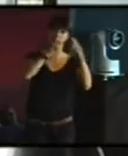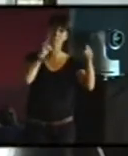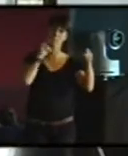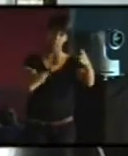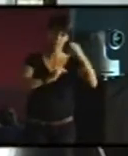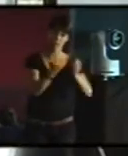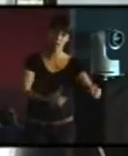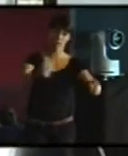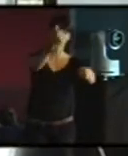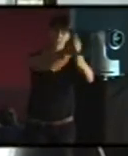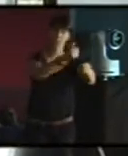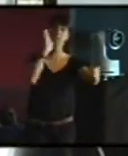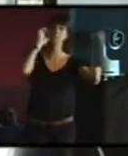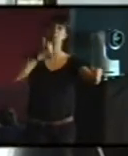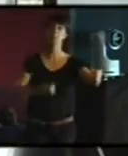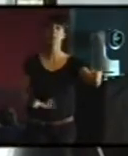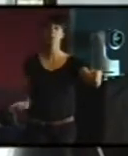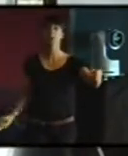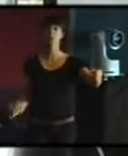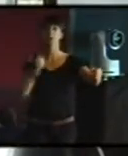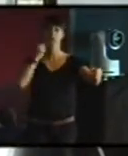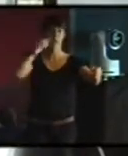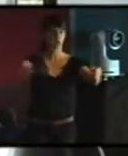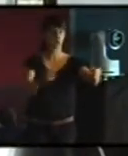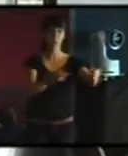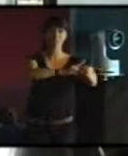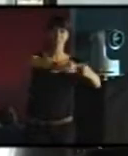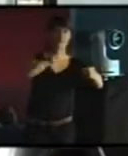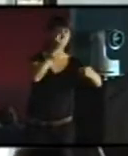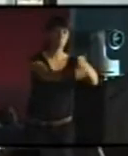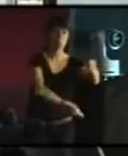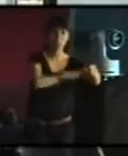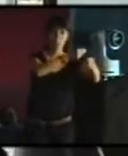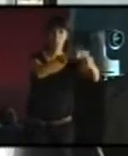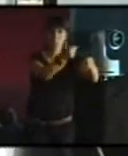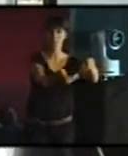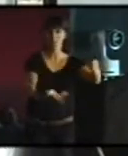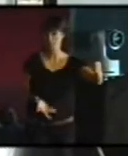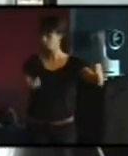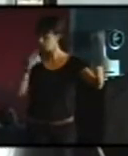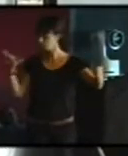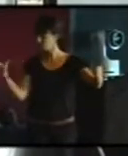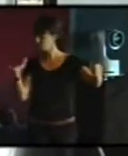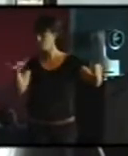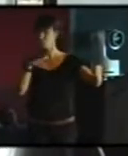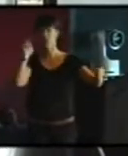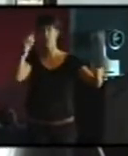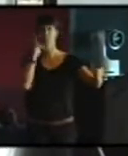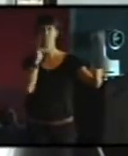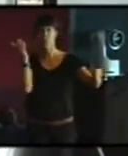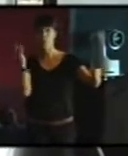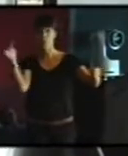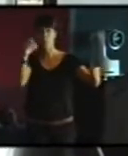C'est aussi pour ça qu'il ne peut pas être générique, il ne peut pas disparaître, il faut qu'il soit à l'échelle du lieu, il faut qu'il soit à l'échelle des grands ponts, il faut qu'il rentre dans une